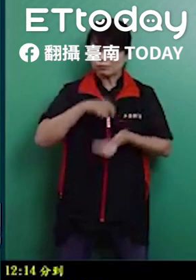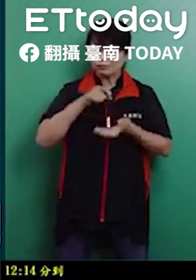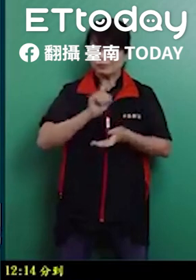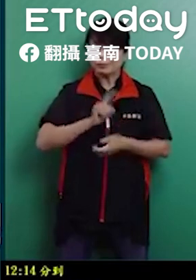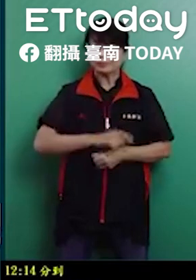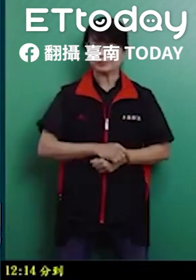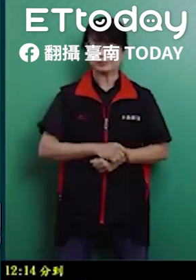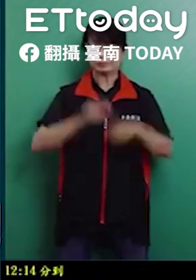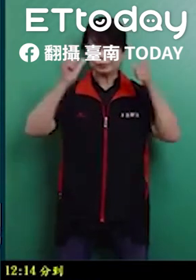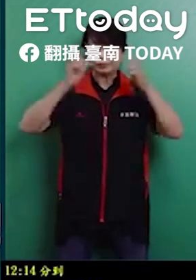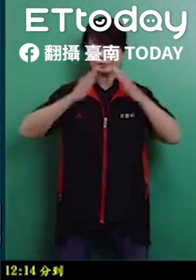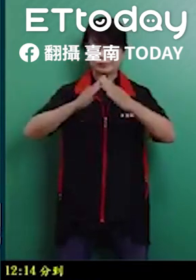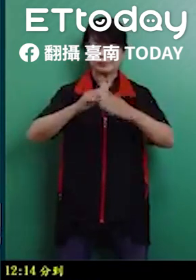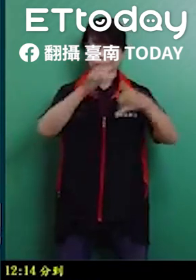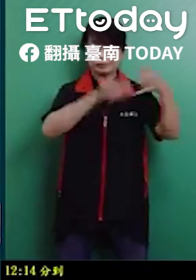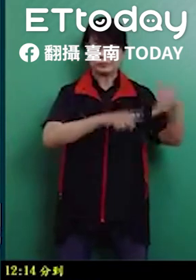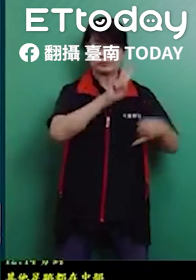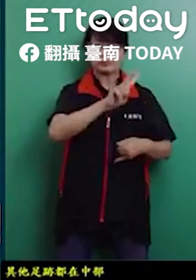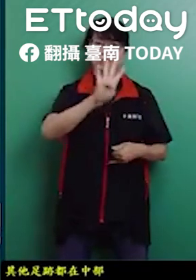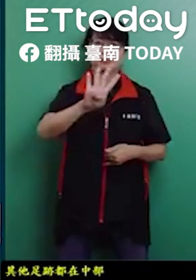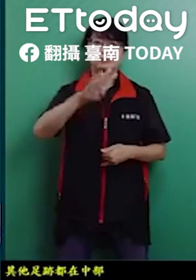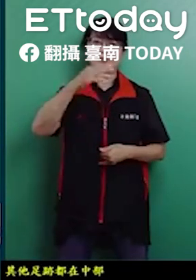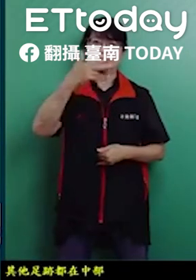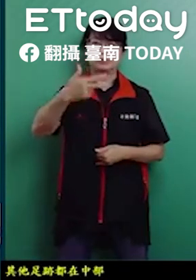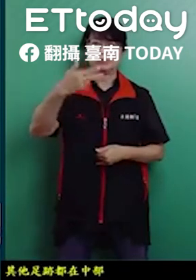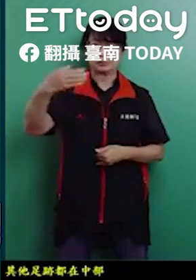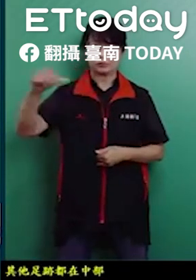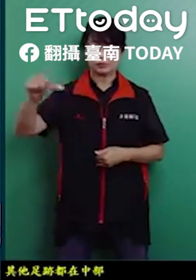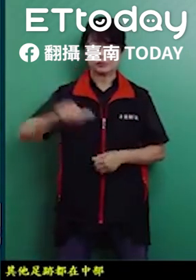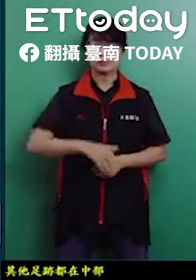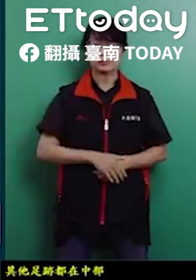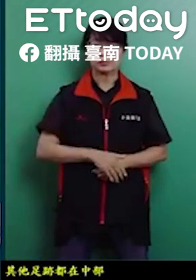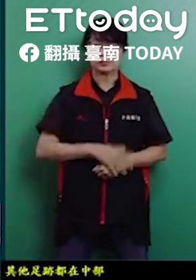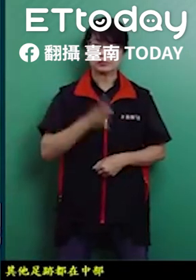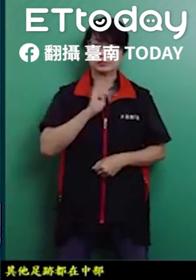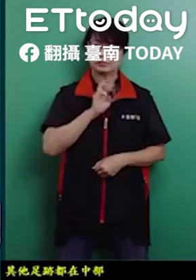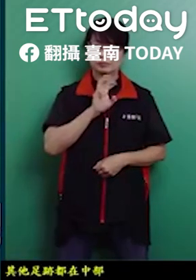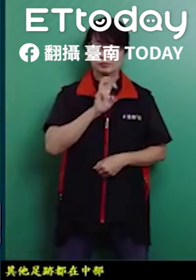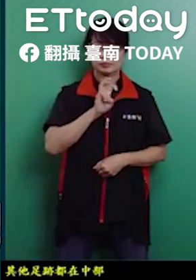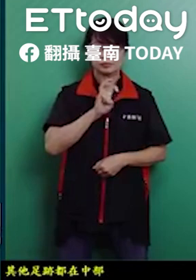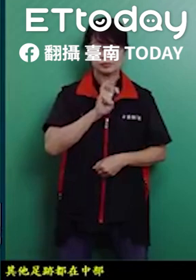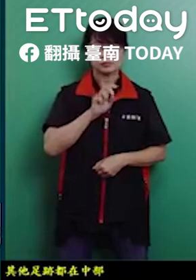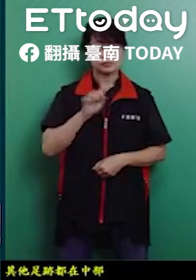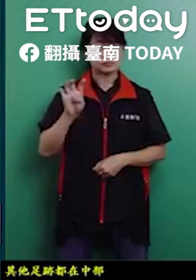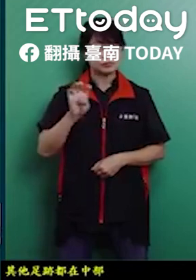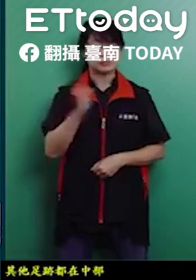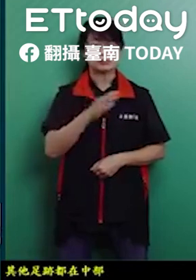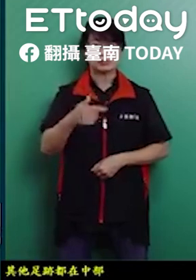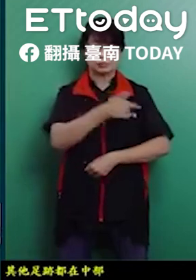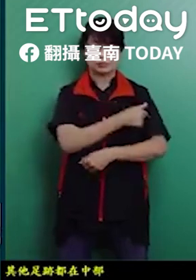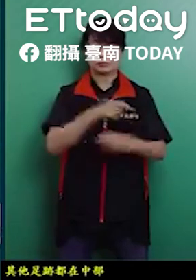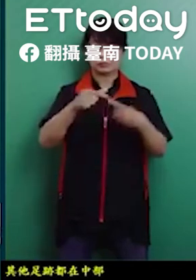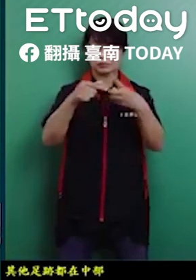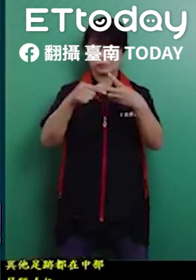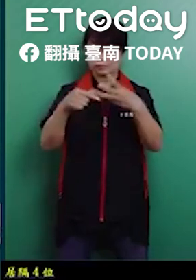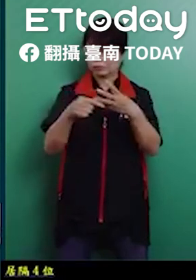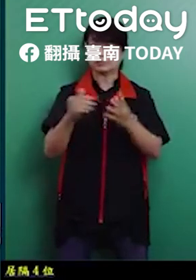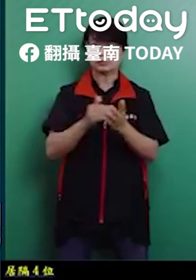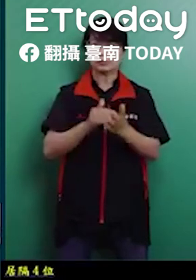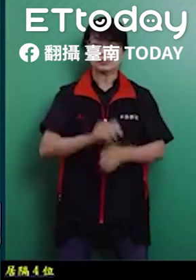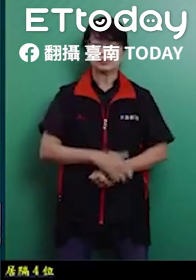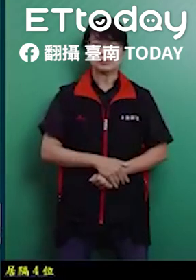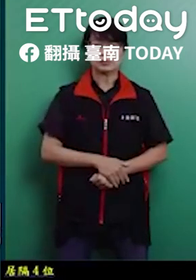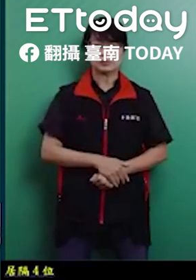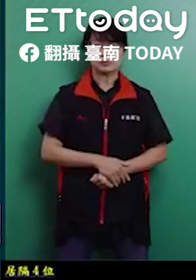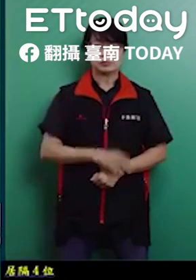的高雄市案24795，她是30多岁的女性个案，已经接种3剂的疫苗，这次